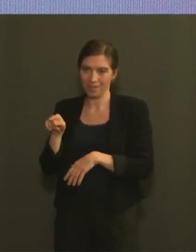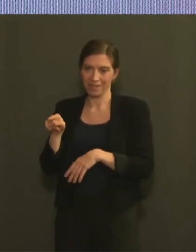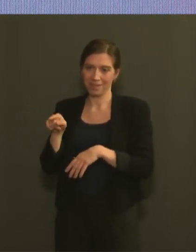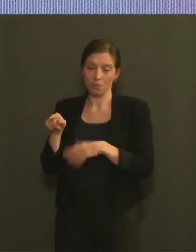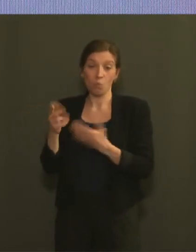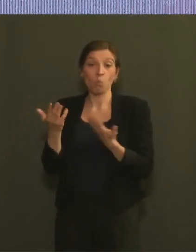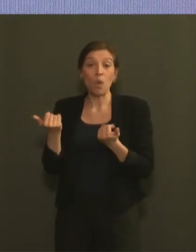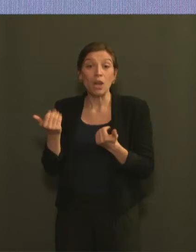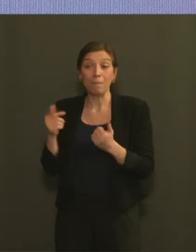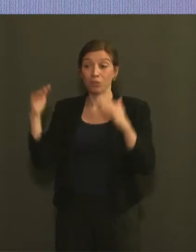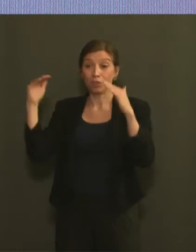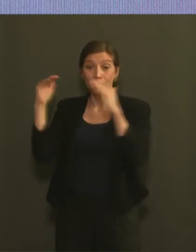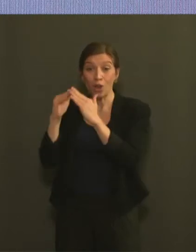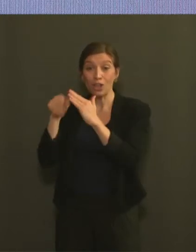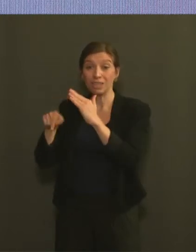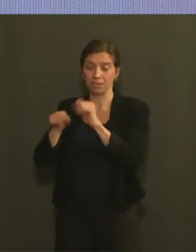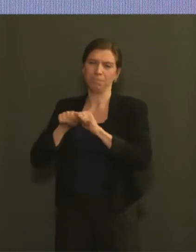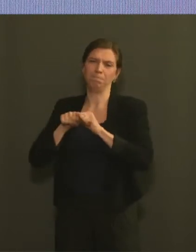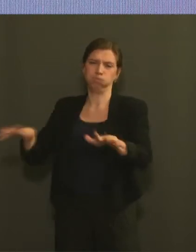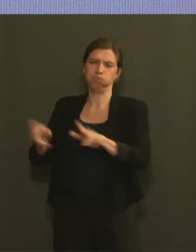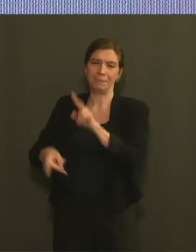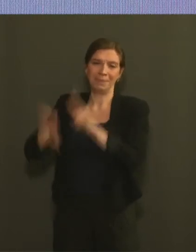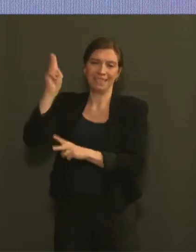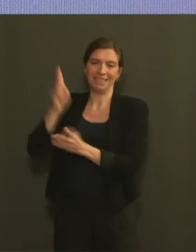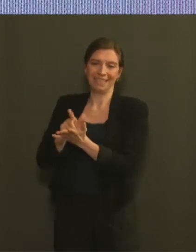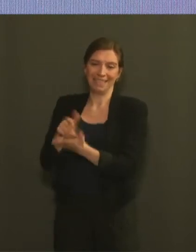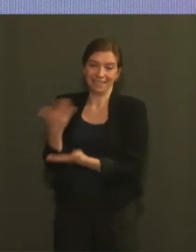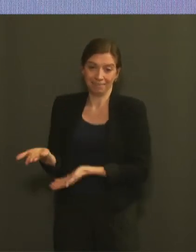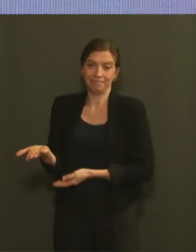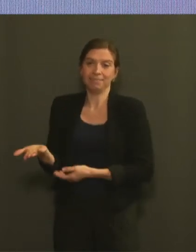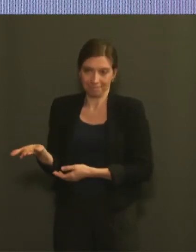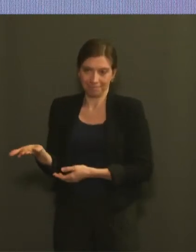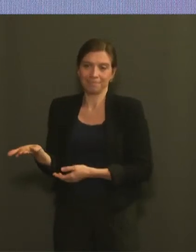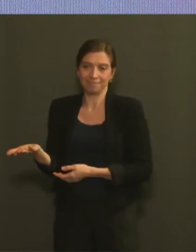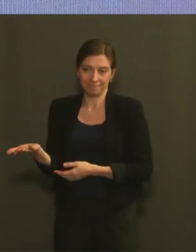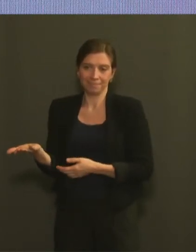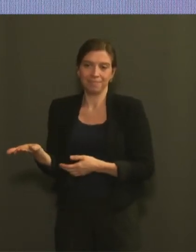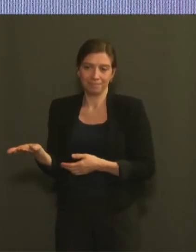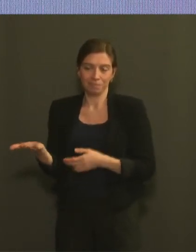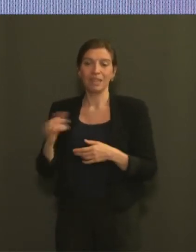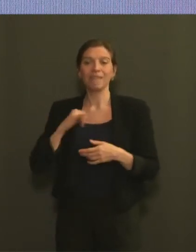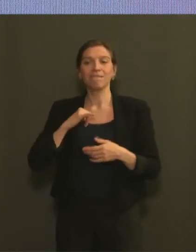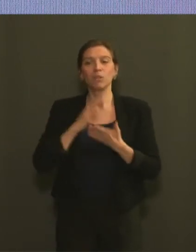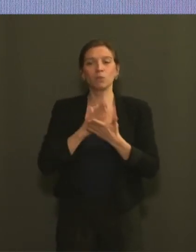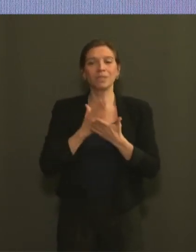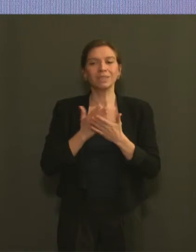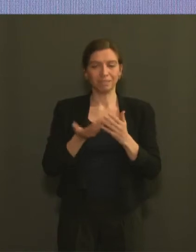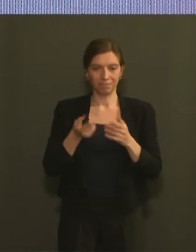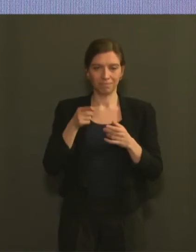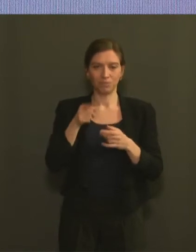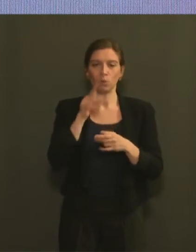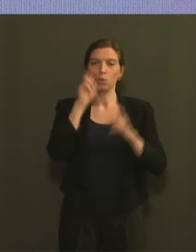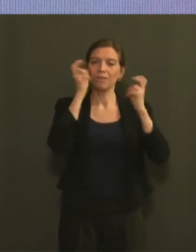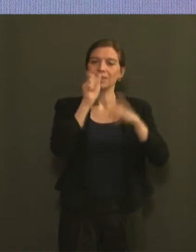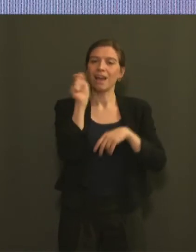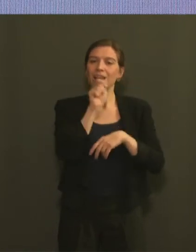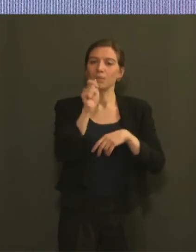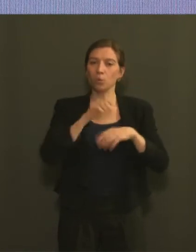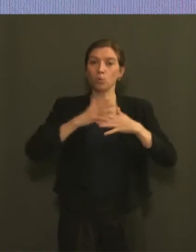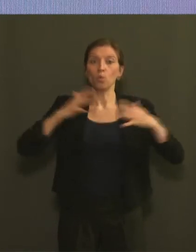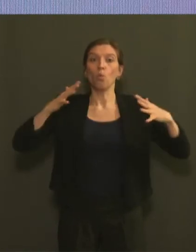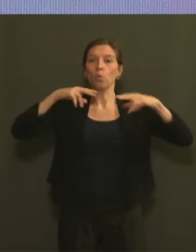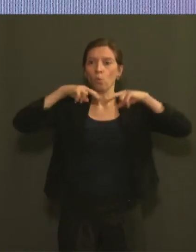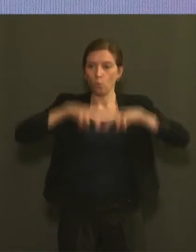de croûtes coronas tueries font des universités forment entre blake tu dois t'en mordre et tissot